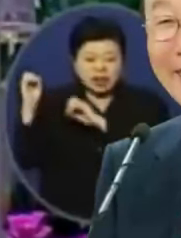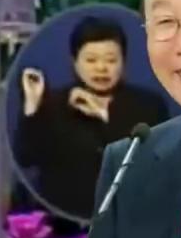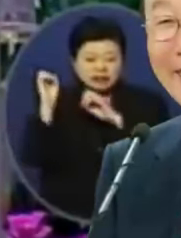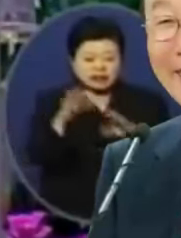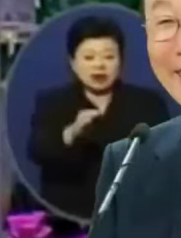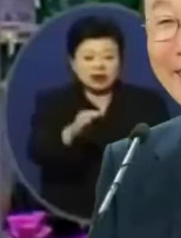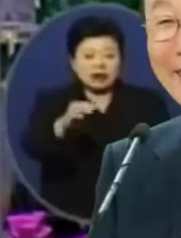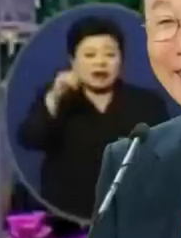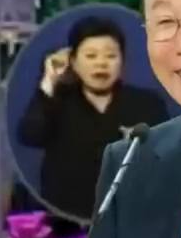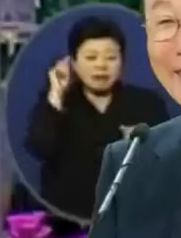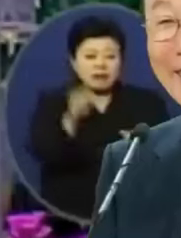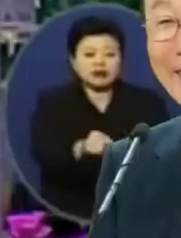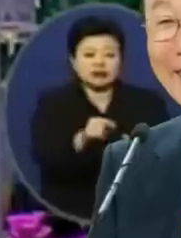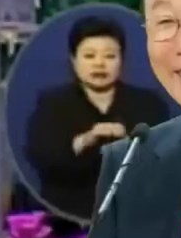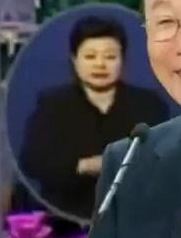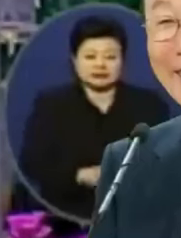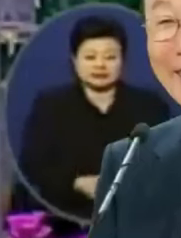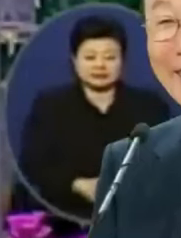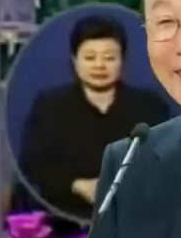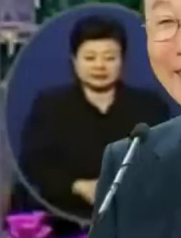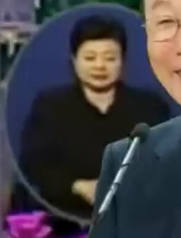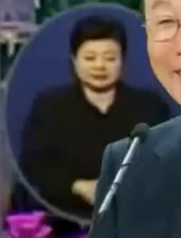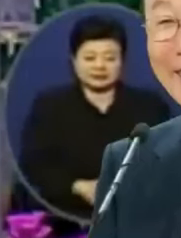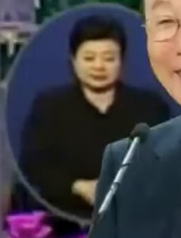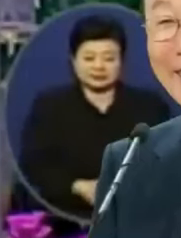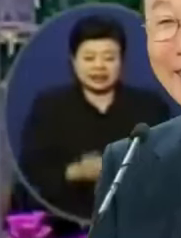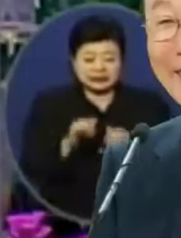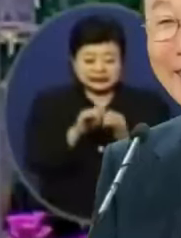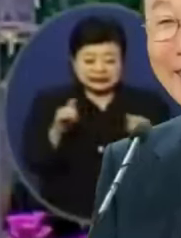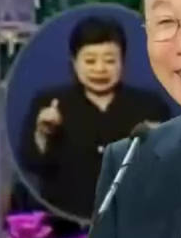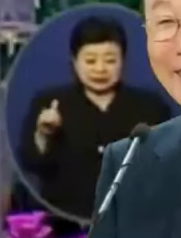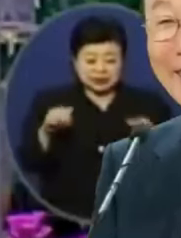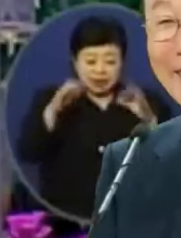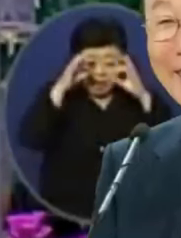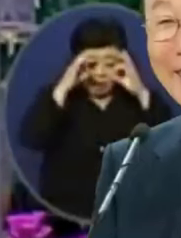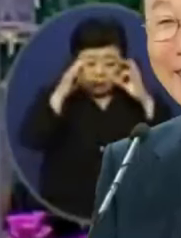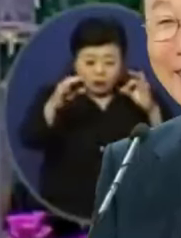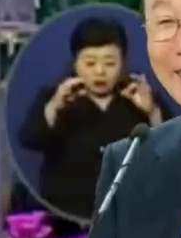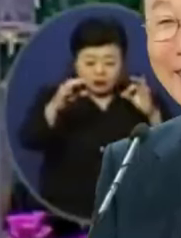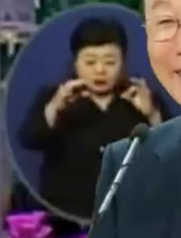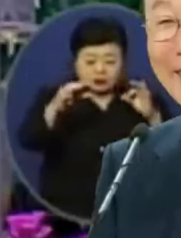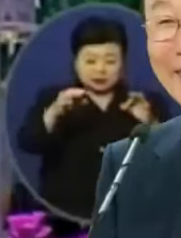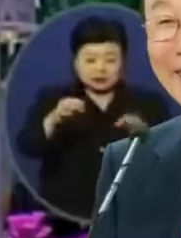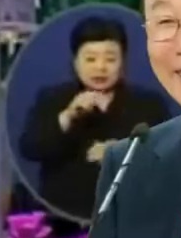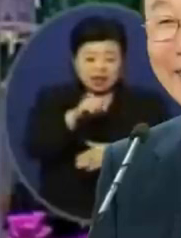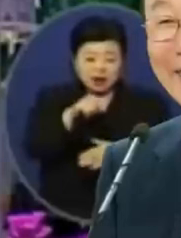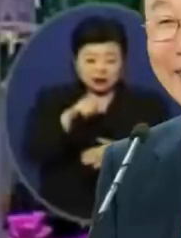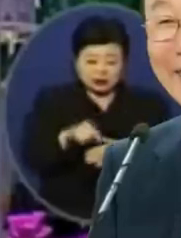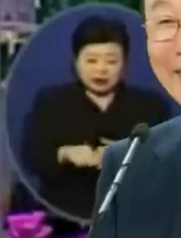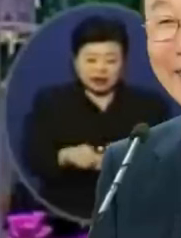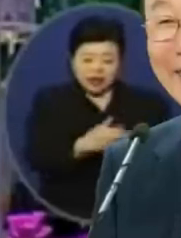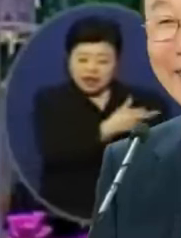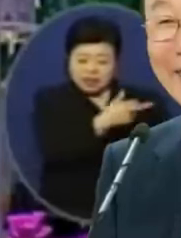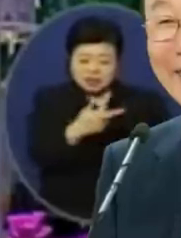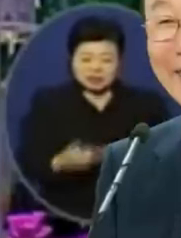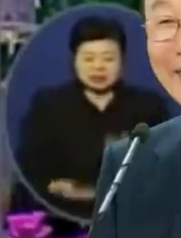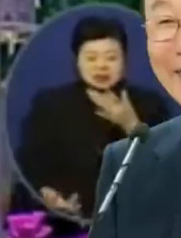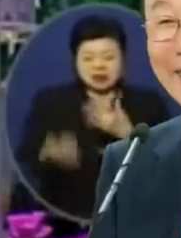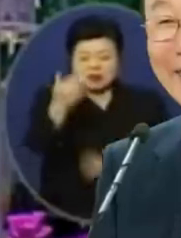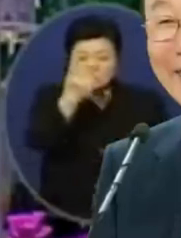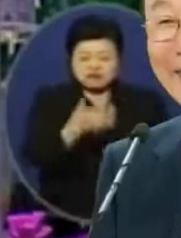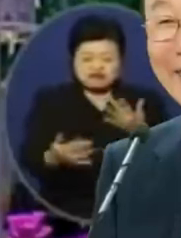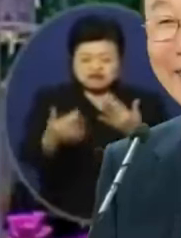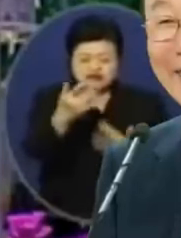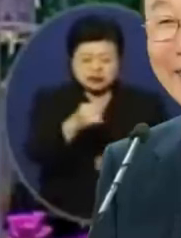넣으라로 명령을 내렸습니다. 그 사람들을 보는 군중의 가운데 큰 불구덩이를 만들어